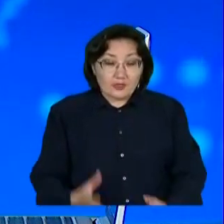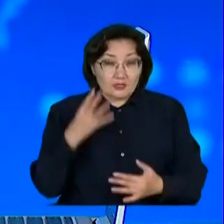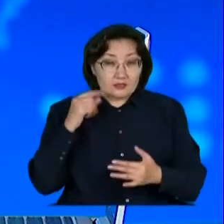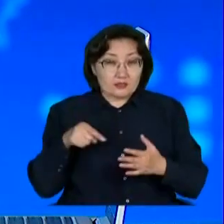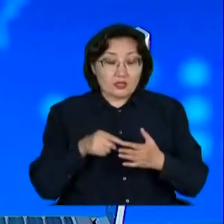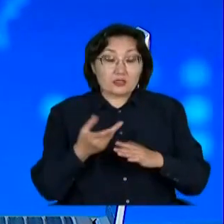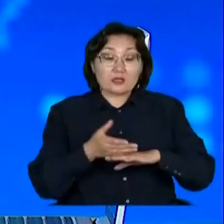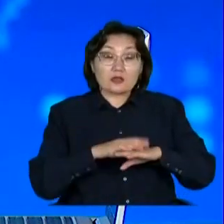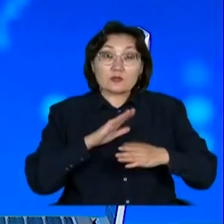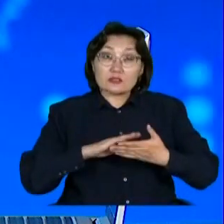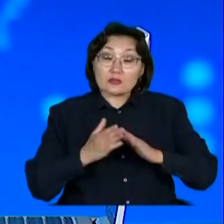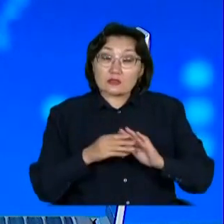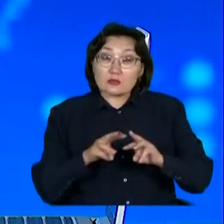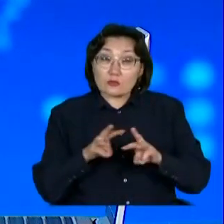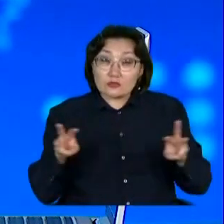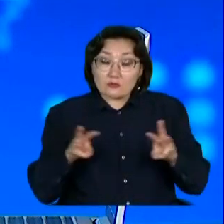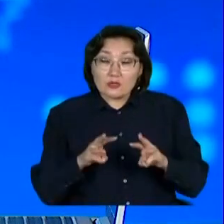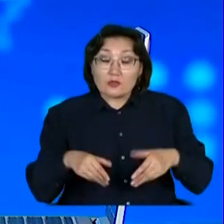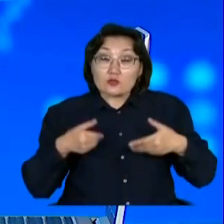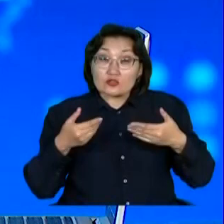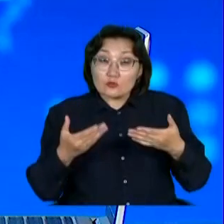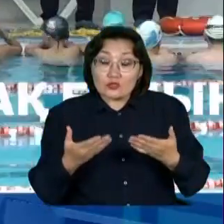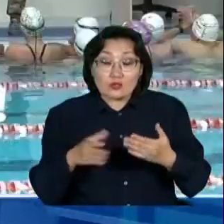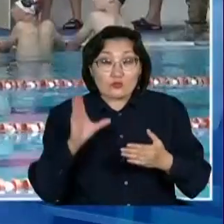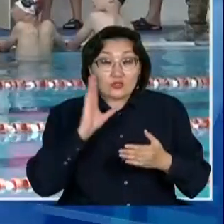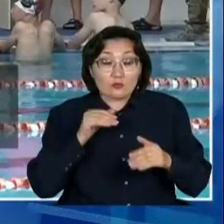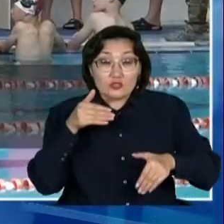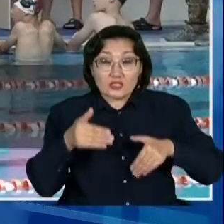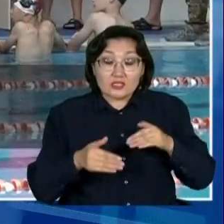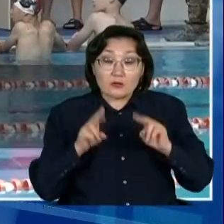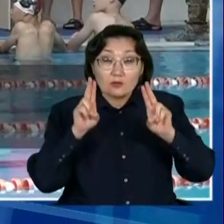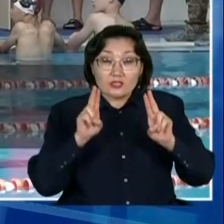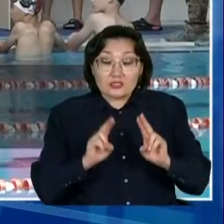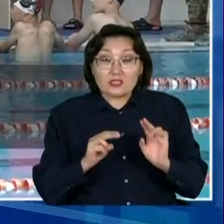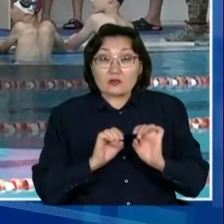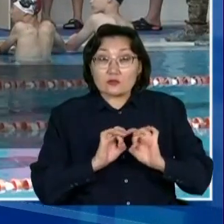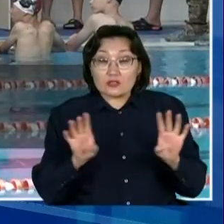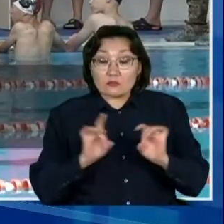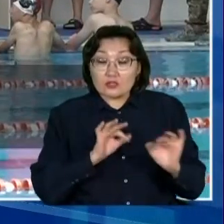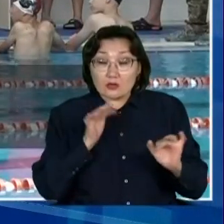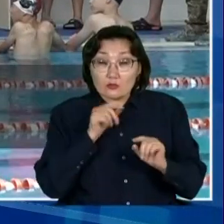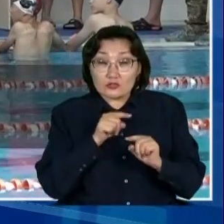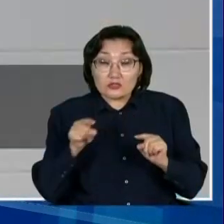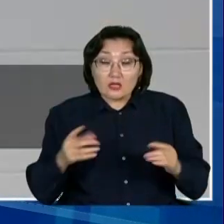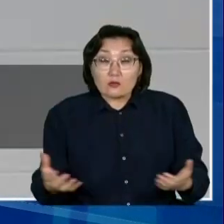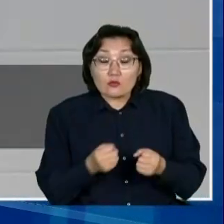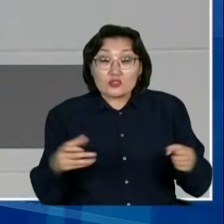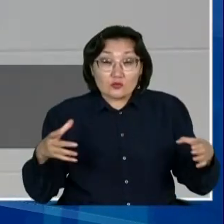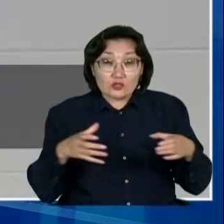Алматыда төтенше жағдайлар министрлігінің бастамасымен суда жүзудің ережелері таныстырылды. Іс-шара барысында